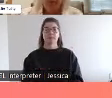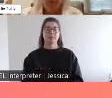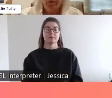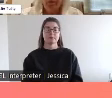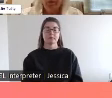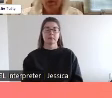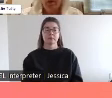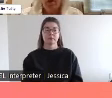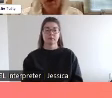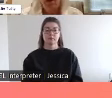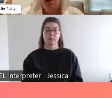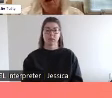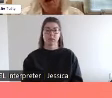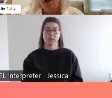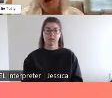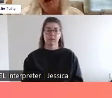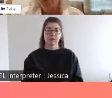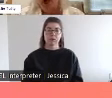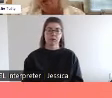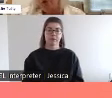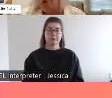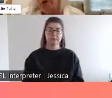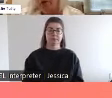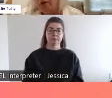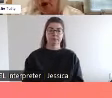de counseling.